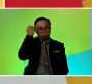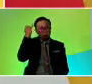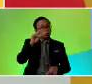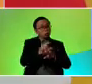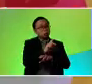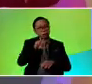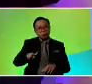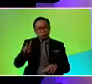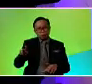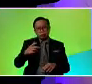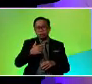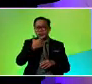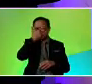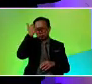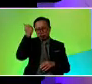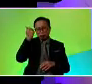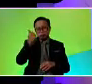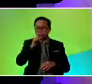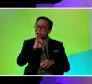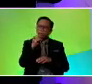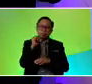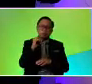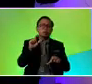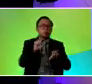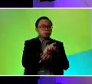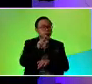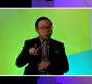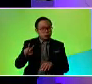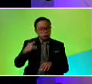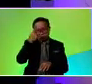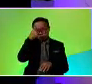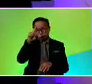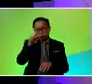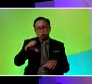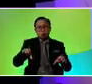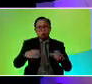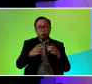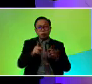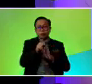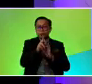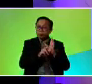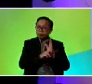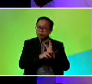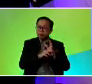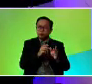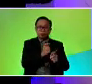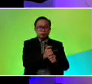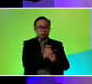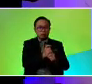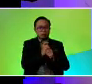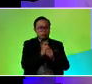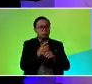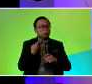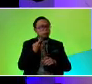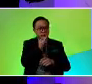menggunakan kanak-kanak sebenarnya kita tak boleh menggunakan anak-anak untuk tujuan eee pertahanan dan sebagainya Oke bacanya saya jaket tadi baca